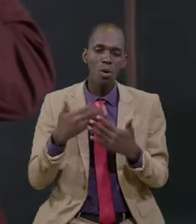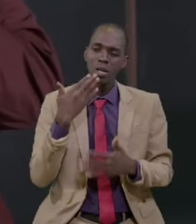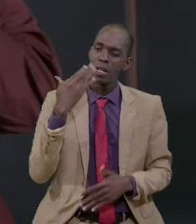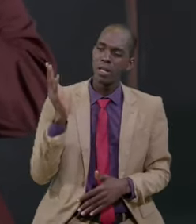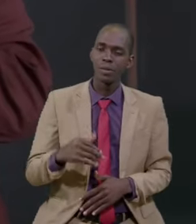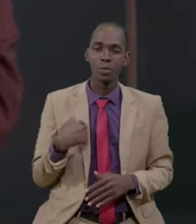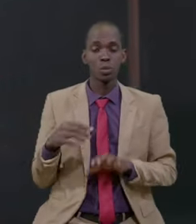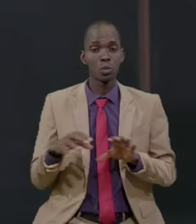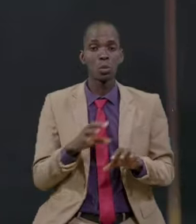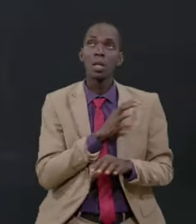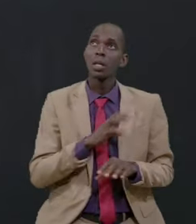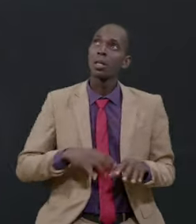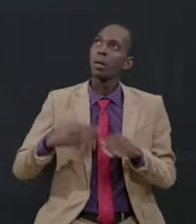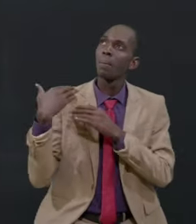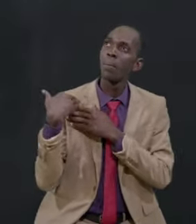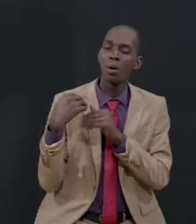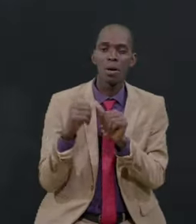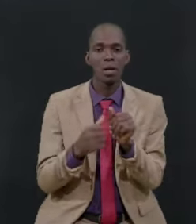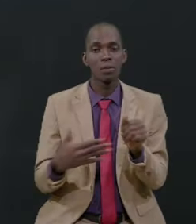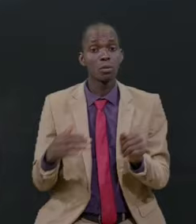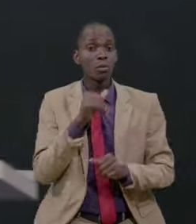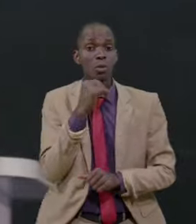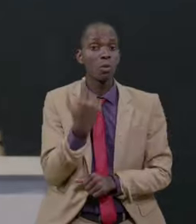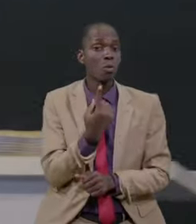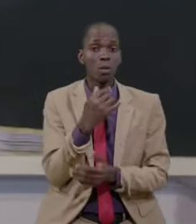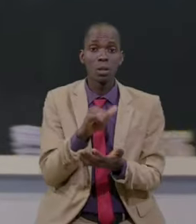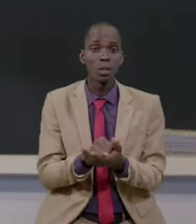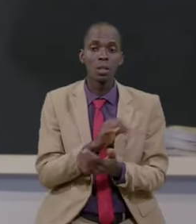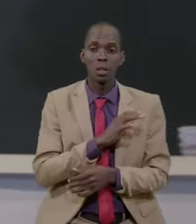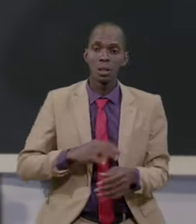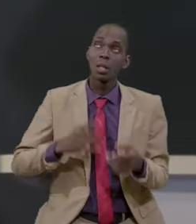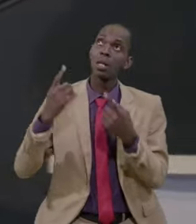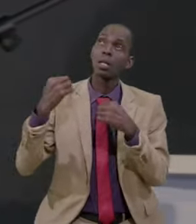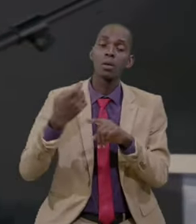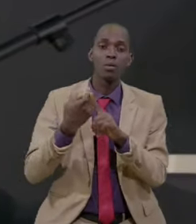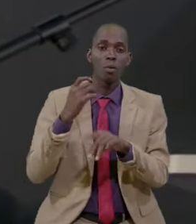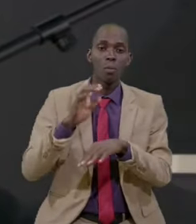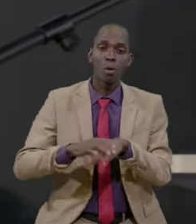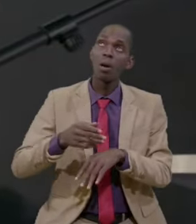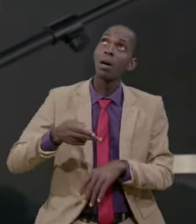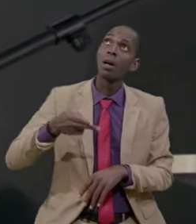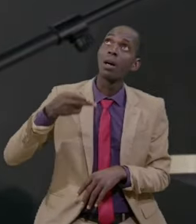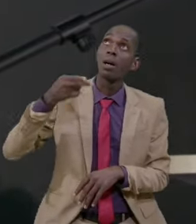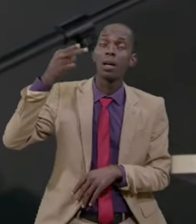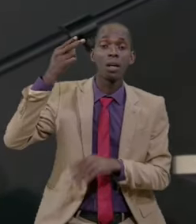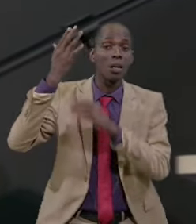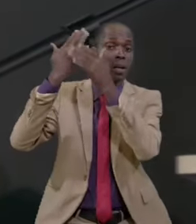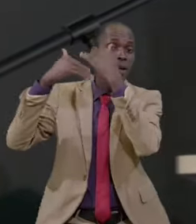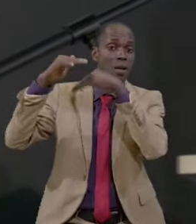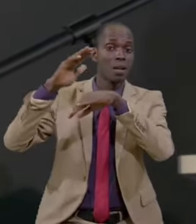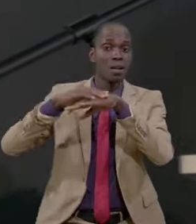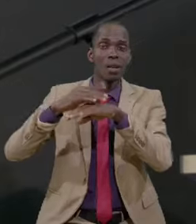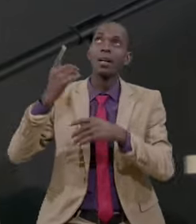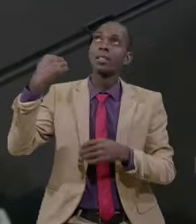porté. Non seulement ça, il est descendu d'en haut. Et il est venu si